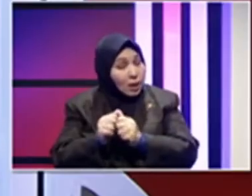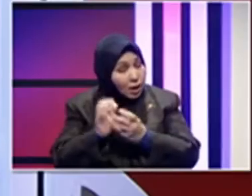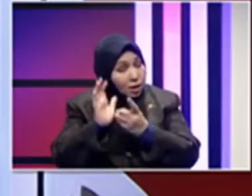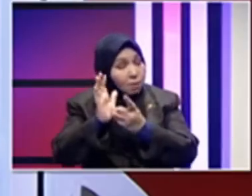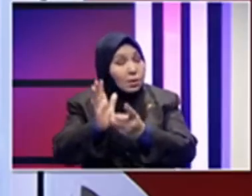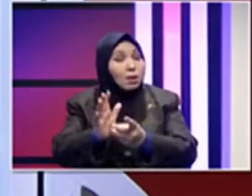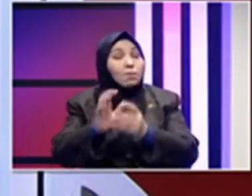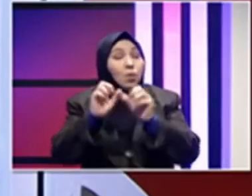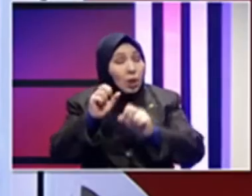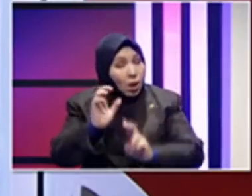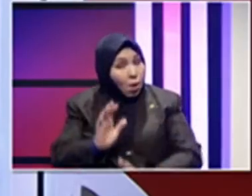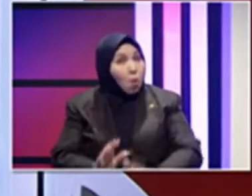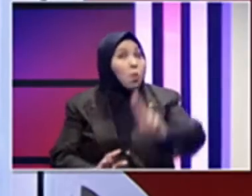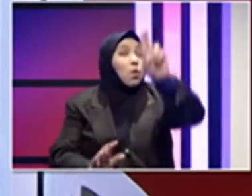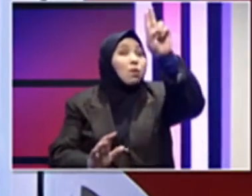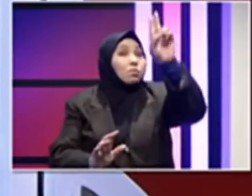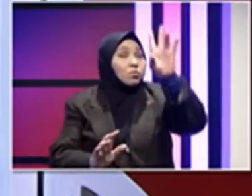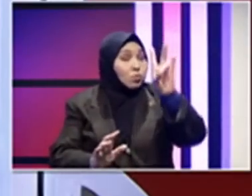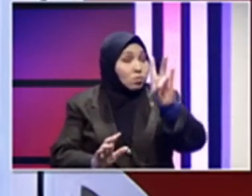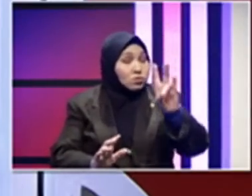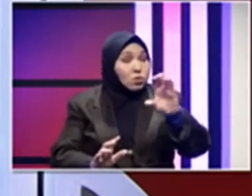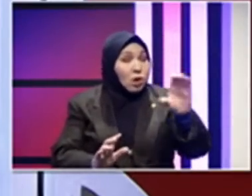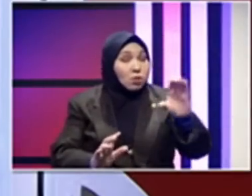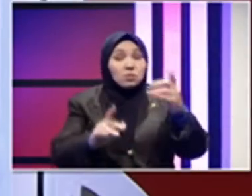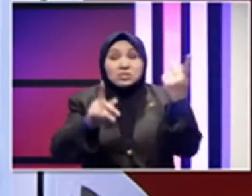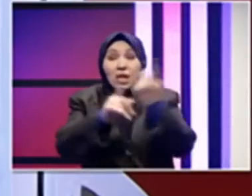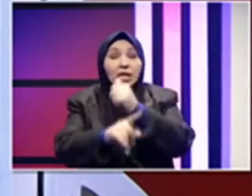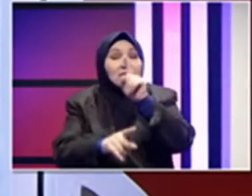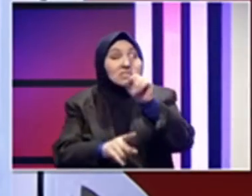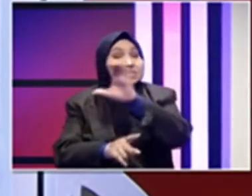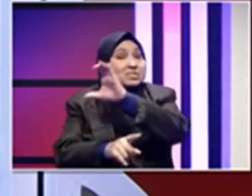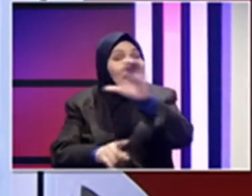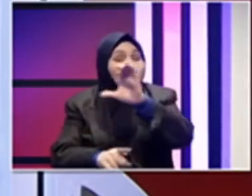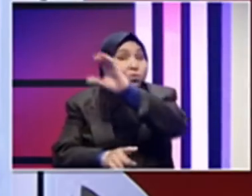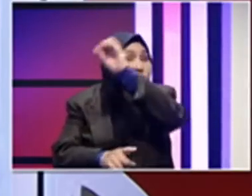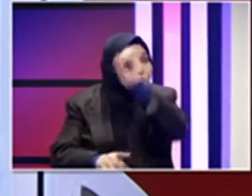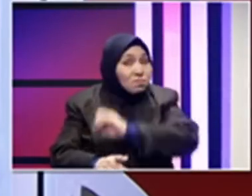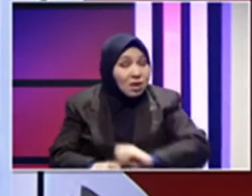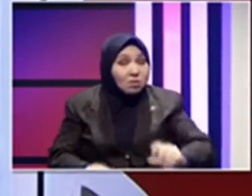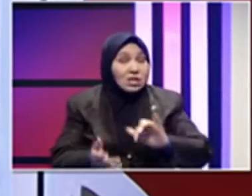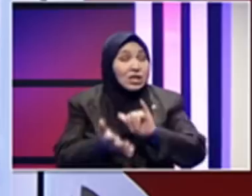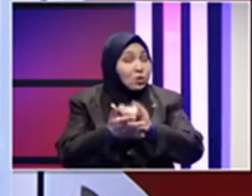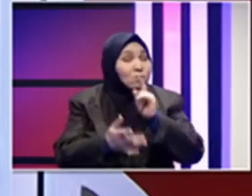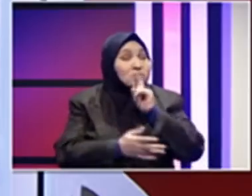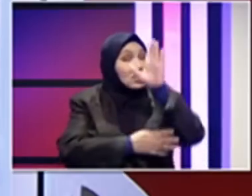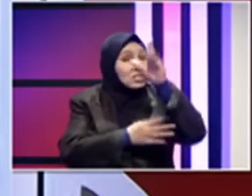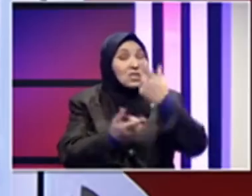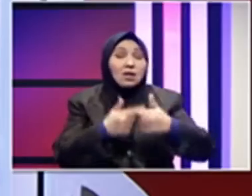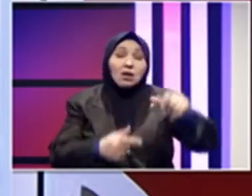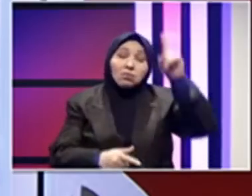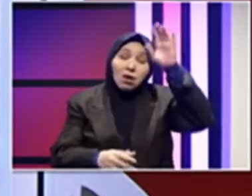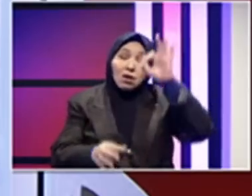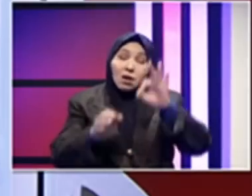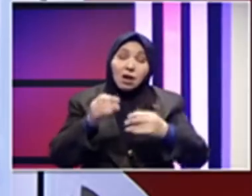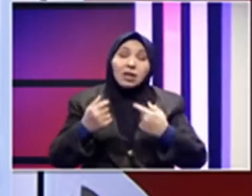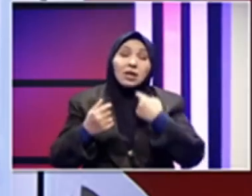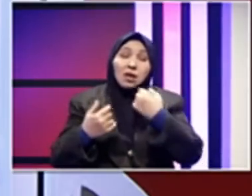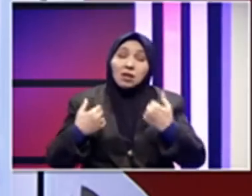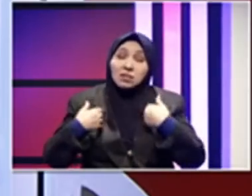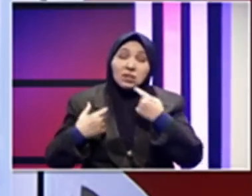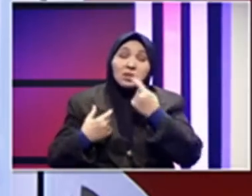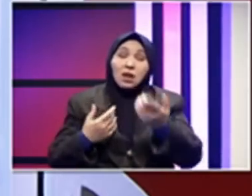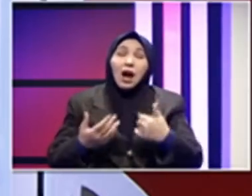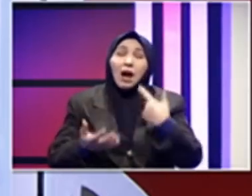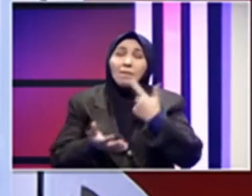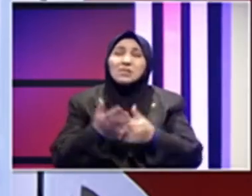naik 700 kali 100%. Janji daripada Allah Subhanahu Taala, ya. Dan kalau ada yang kata, apa yang saya dapat ni kalau saya